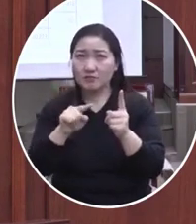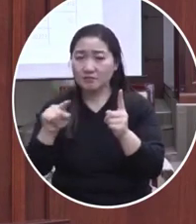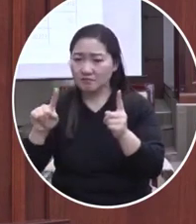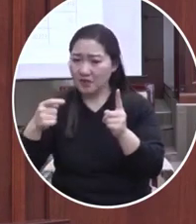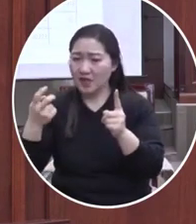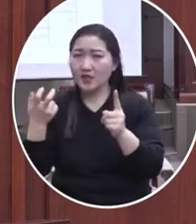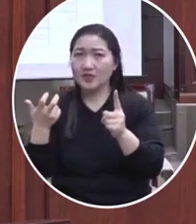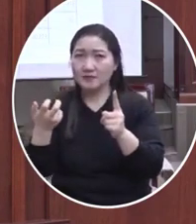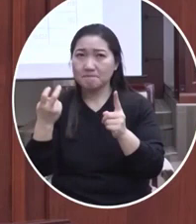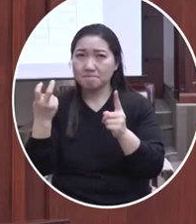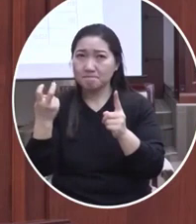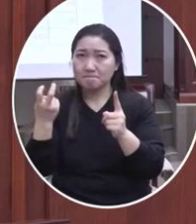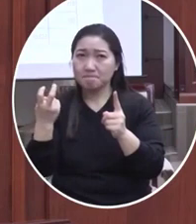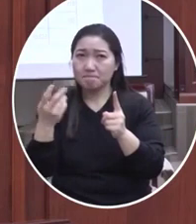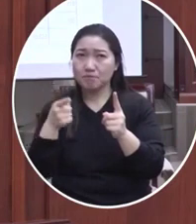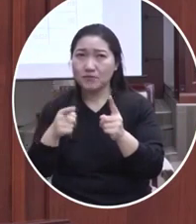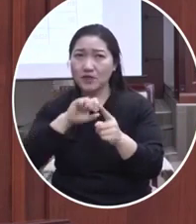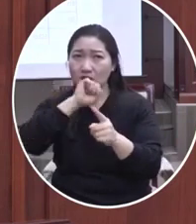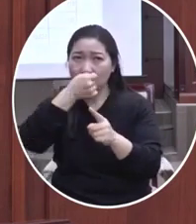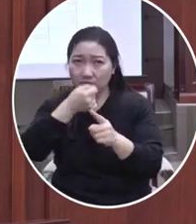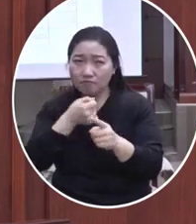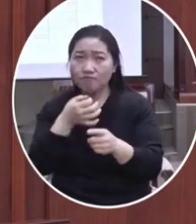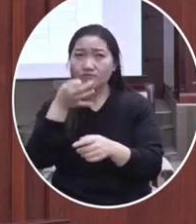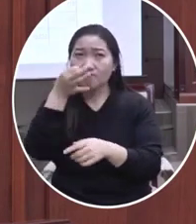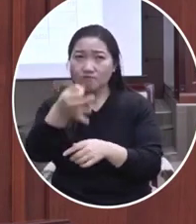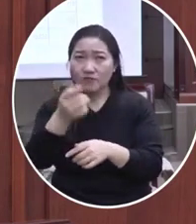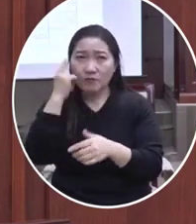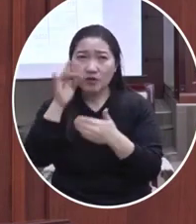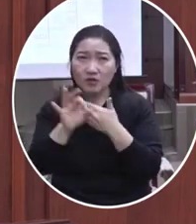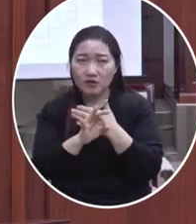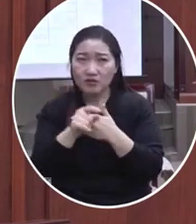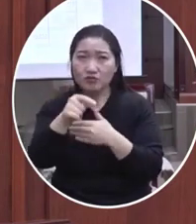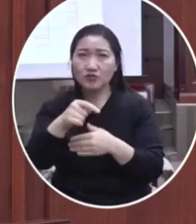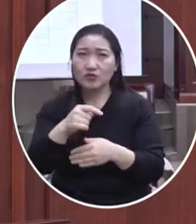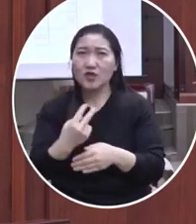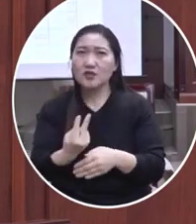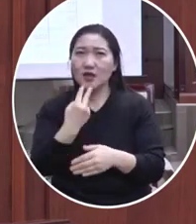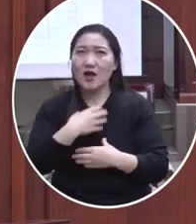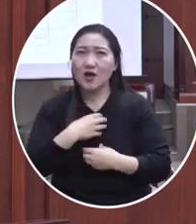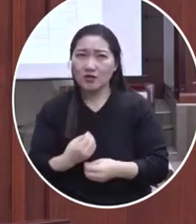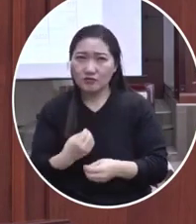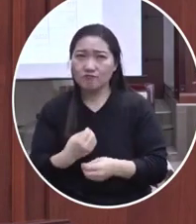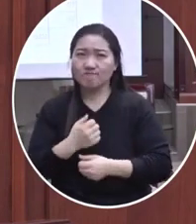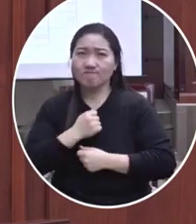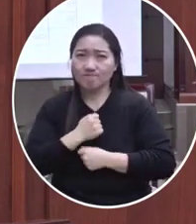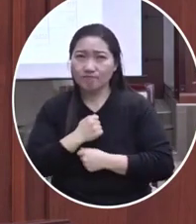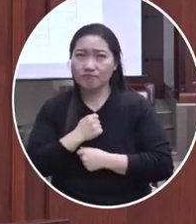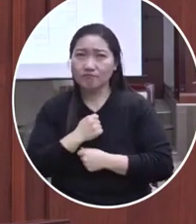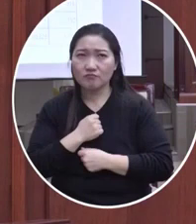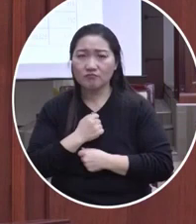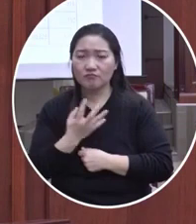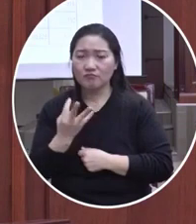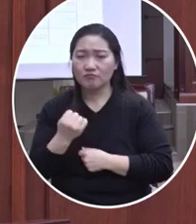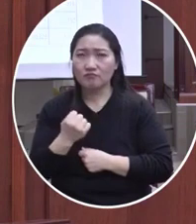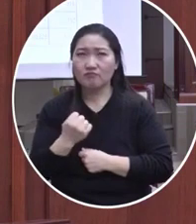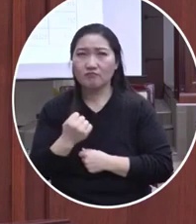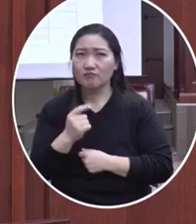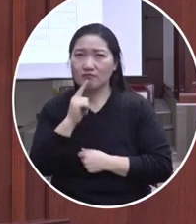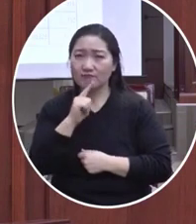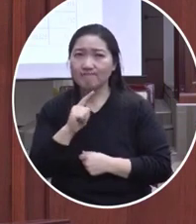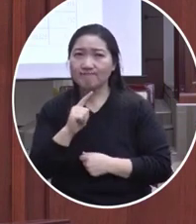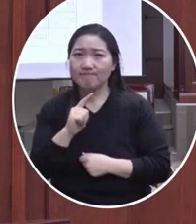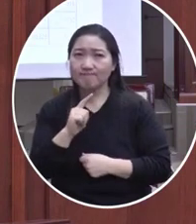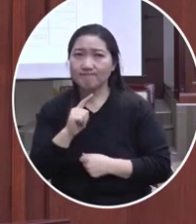원에서 120만 원 정도입니다 이만큼의 예산을 들여서 만일의 사태에 국민의 생명과 안전을 지킬 수만 있다면 결코